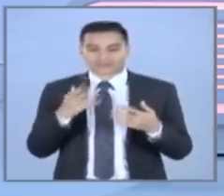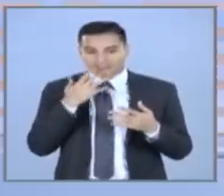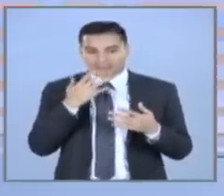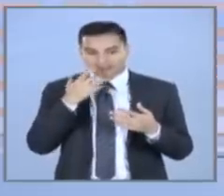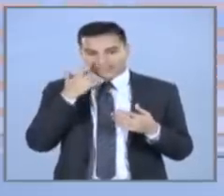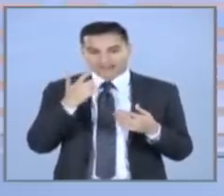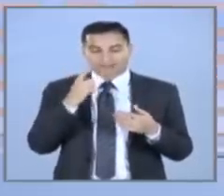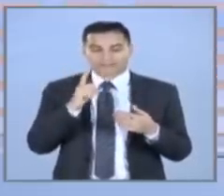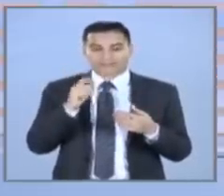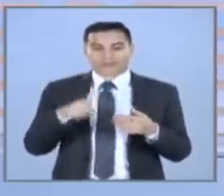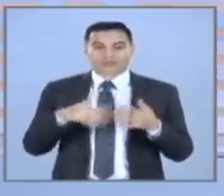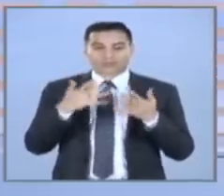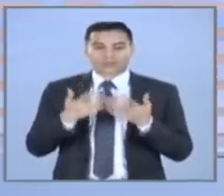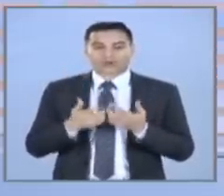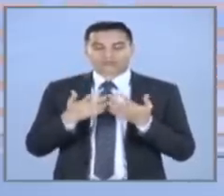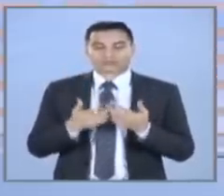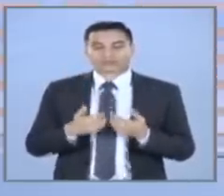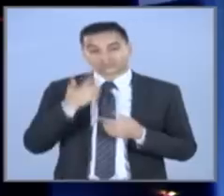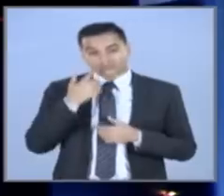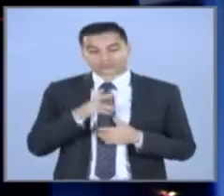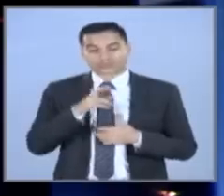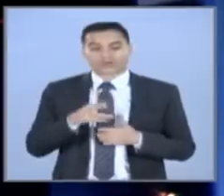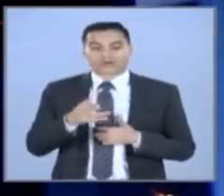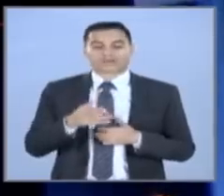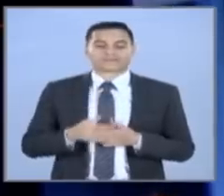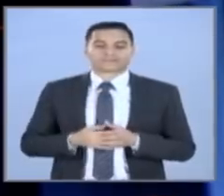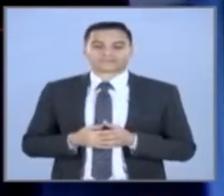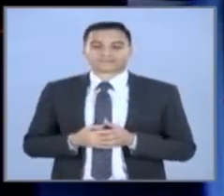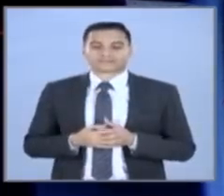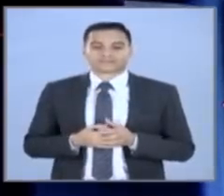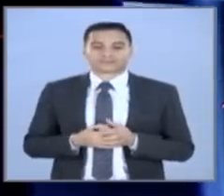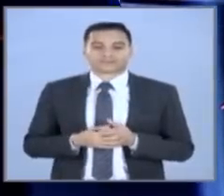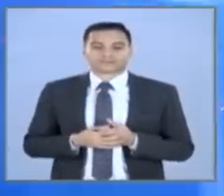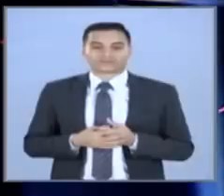125. قدرات ذهنية، والسؤال هو،